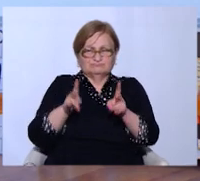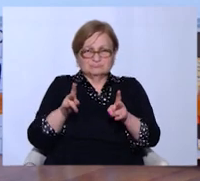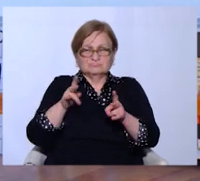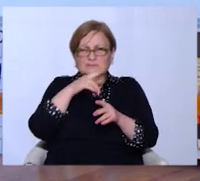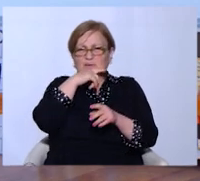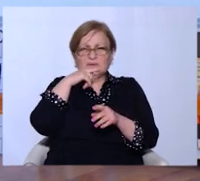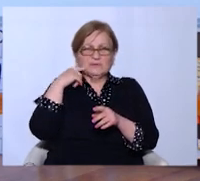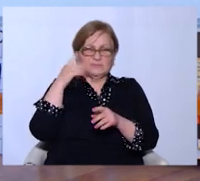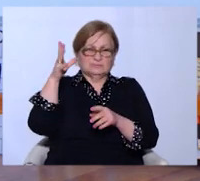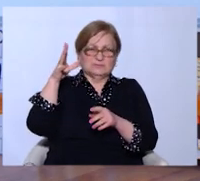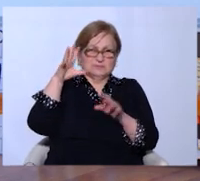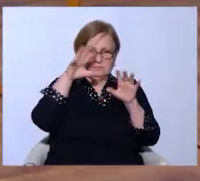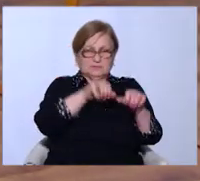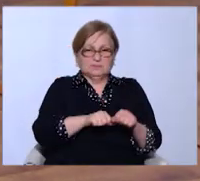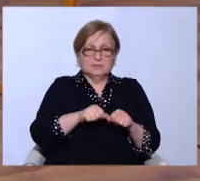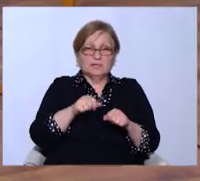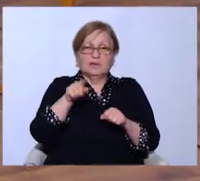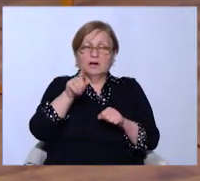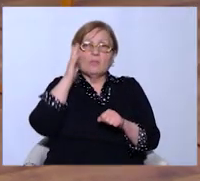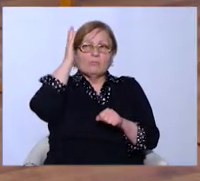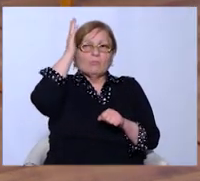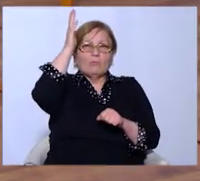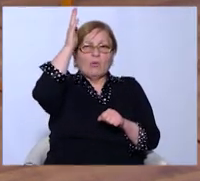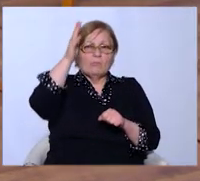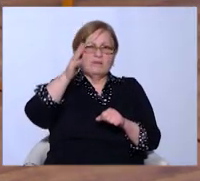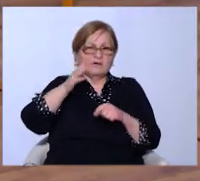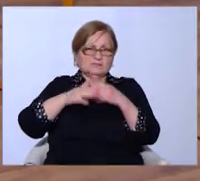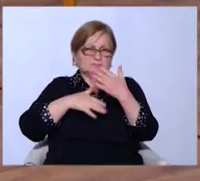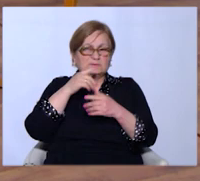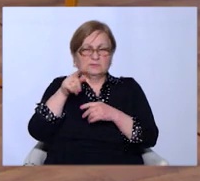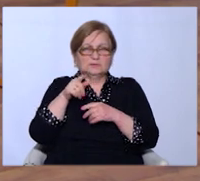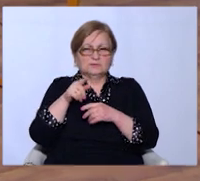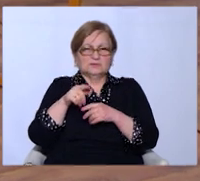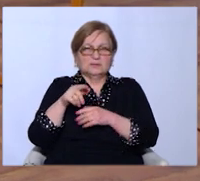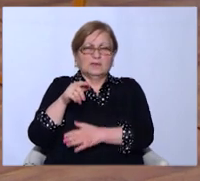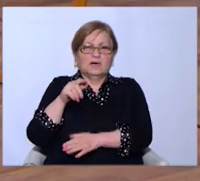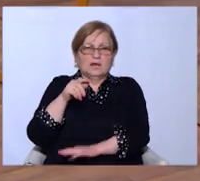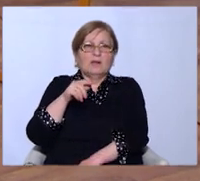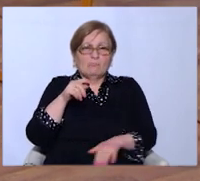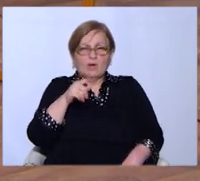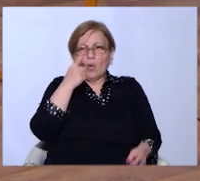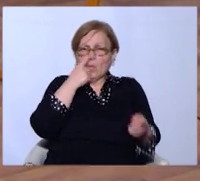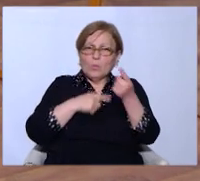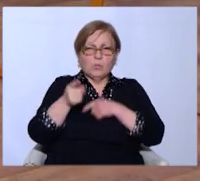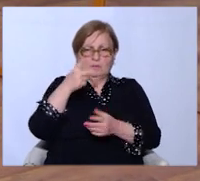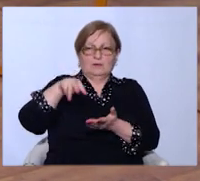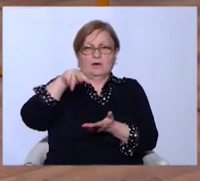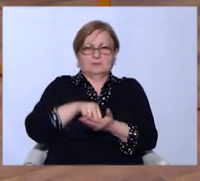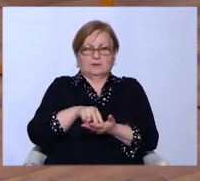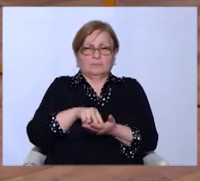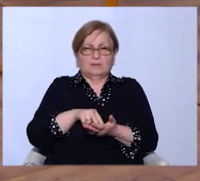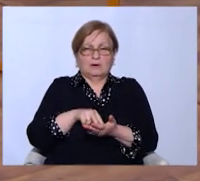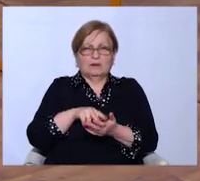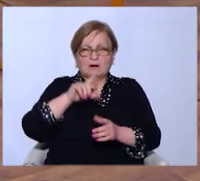რომელსაც მომავალ თაობებში თავისი მეხოტბეები ეყოლებიან. იმიტომ რომ ეს ფეხები გამთლიანდება,